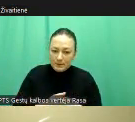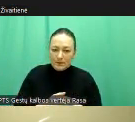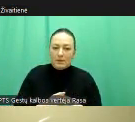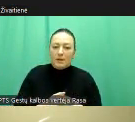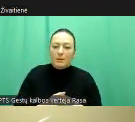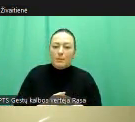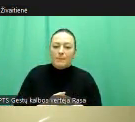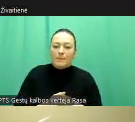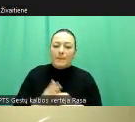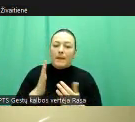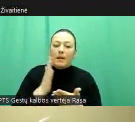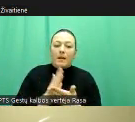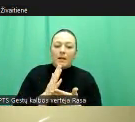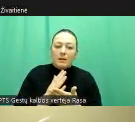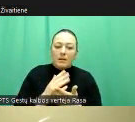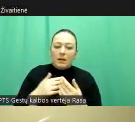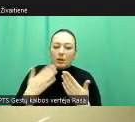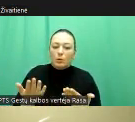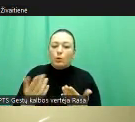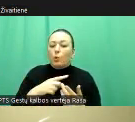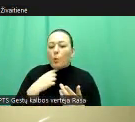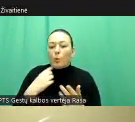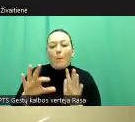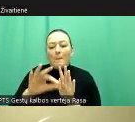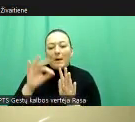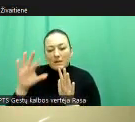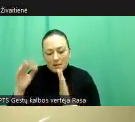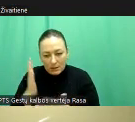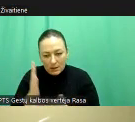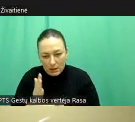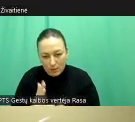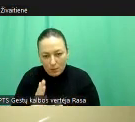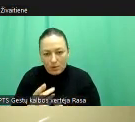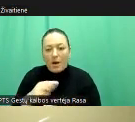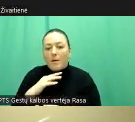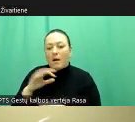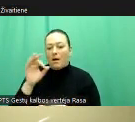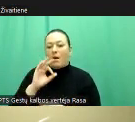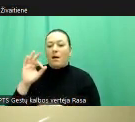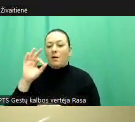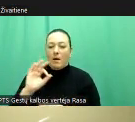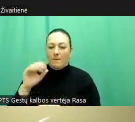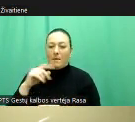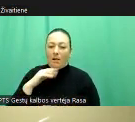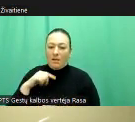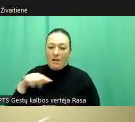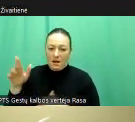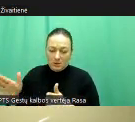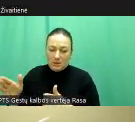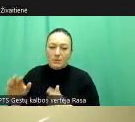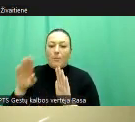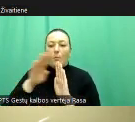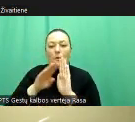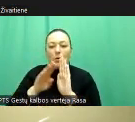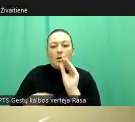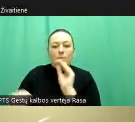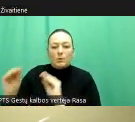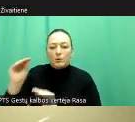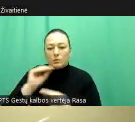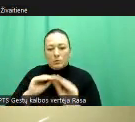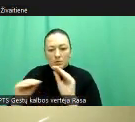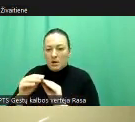Joje suteikiama daugiau pasirinkimų, kalbant apie tai, kas vyksta klasėse, Ir programa yra sudaroma